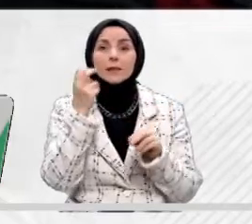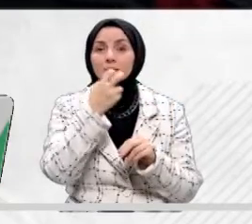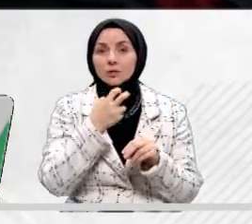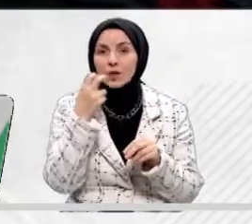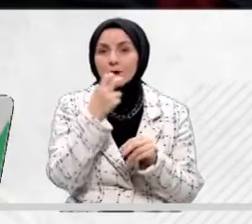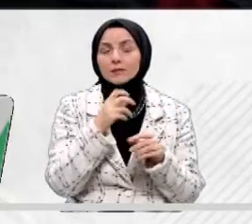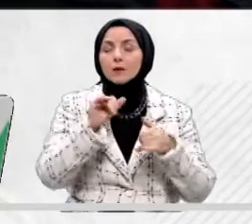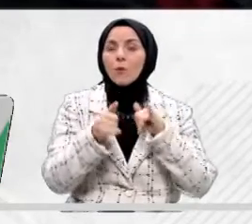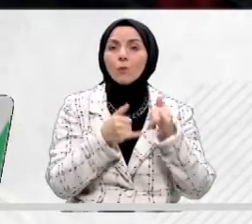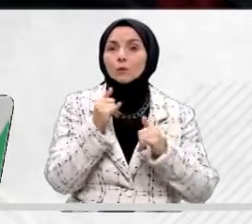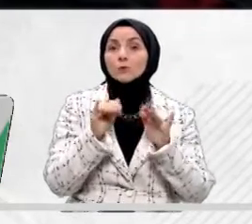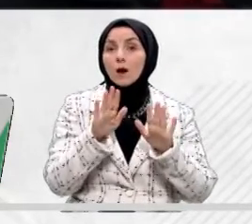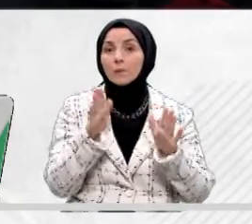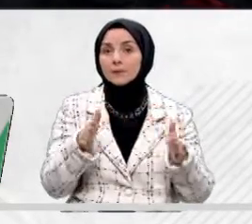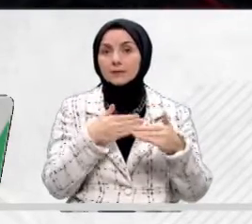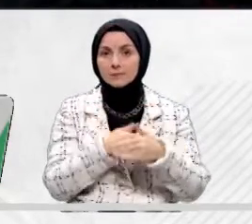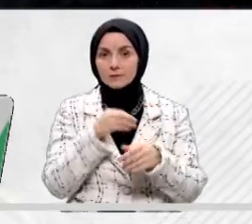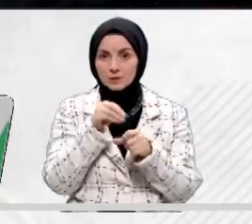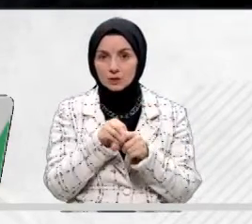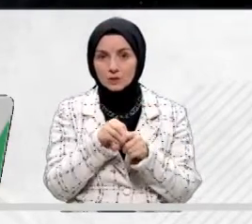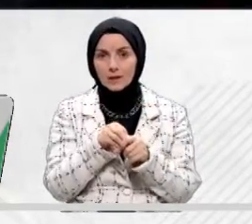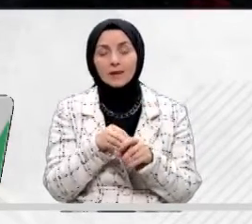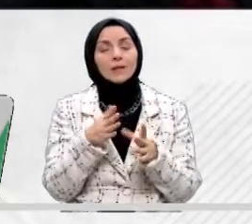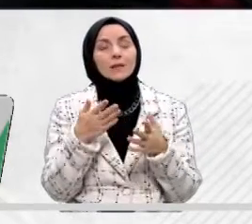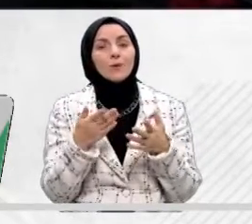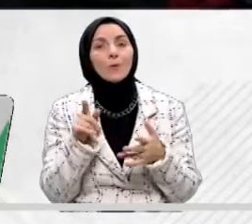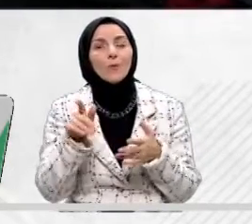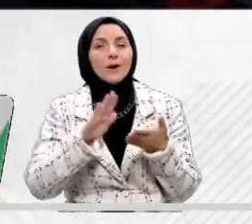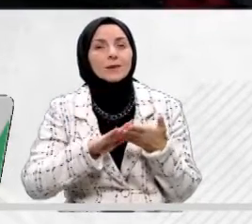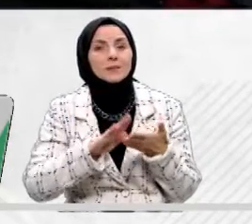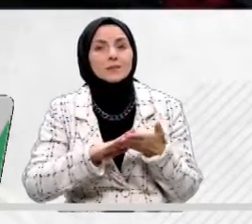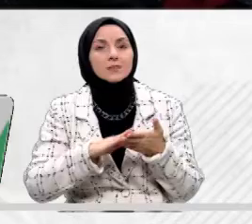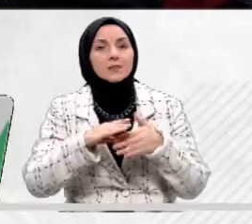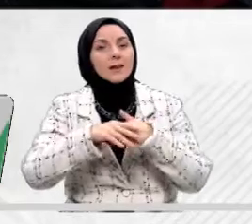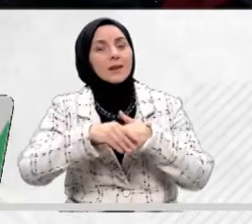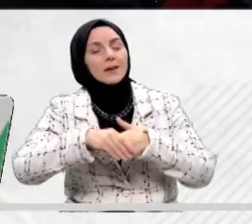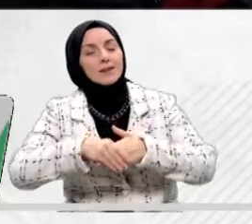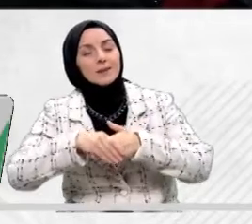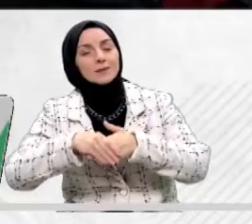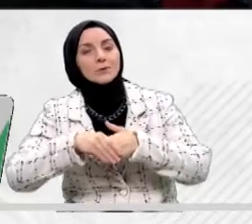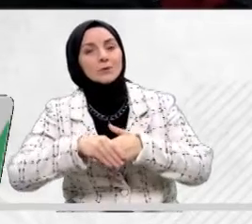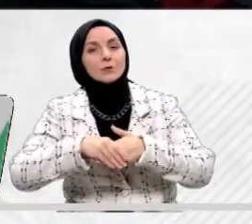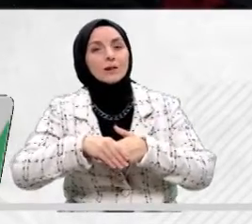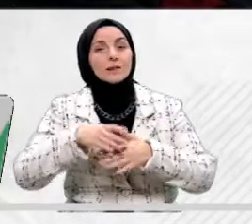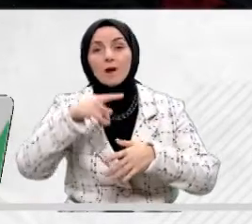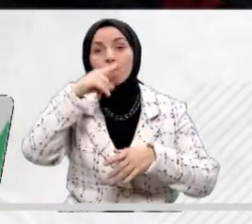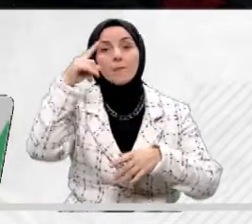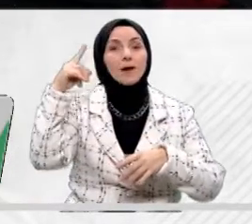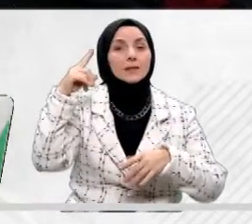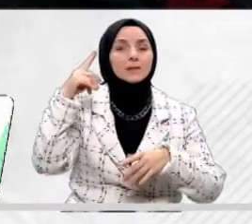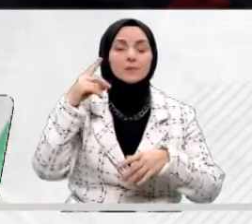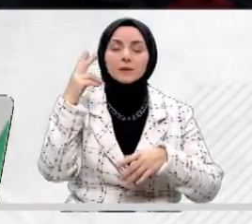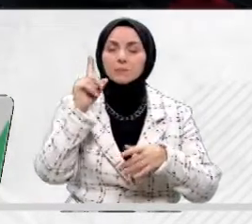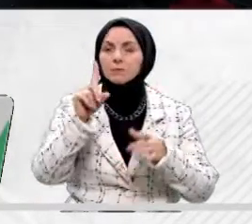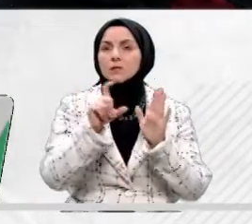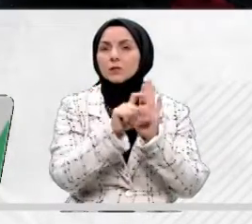ama sınıfın içinde öğretmen onları el ele tutuşturacak işte öğretmen şiiri Belki onların ezberlemesi için gayret edecek ya